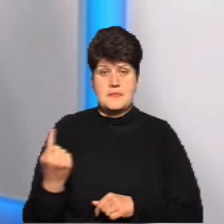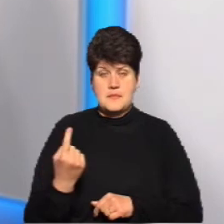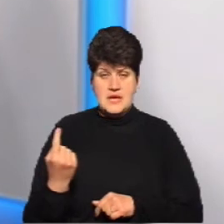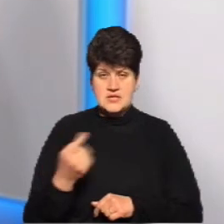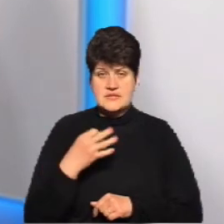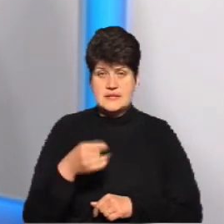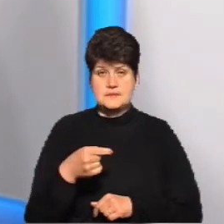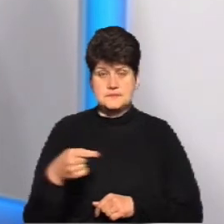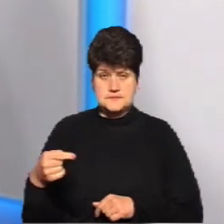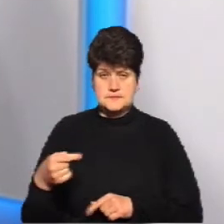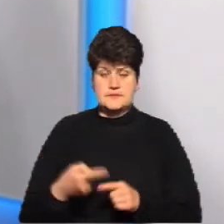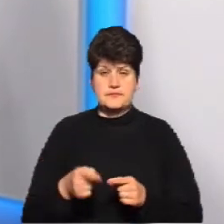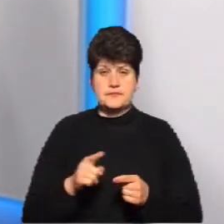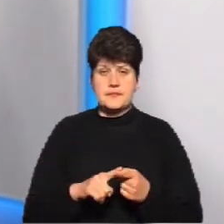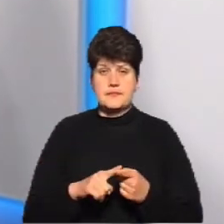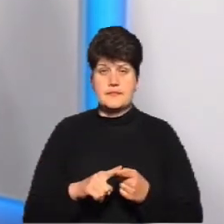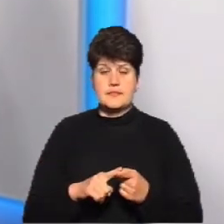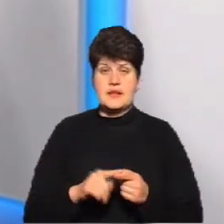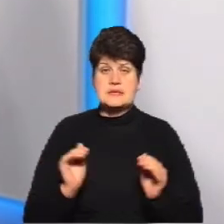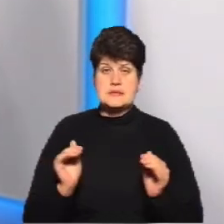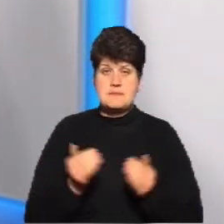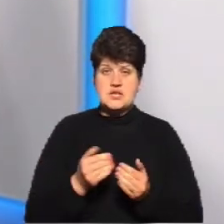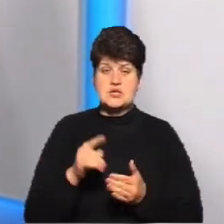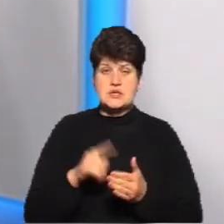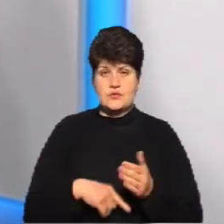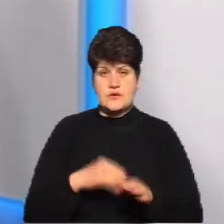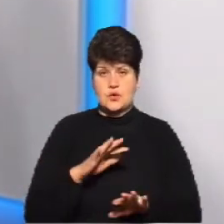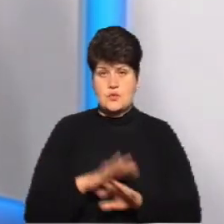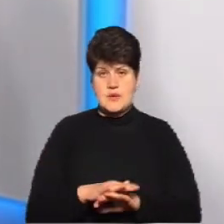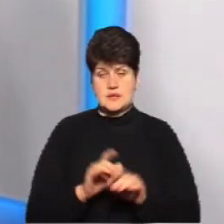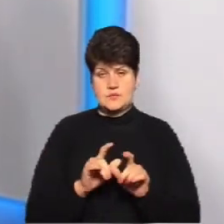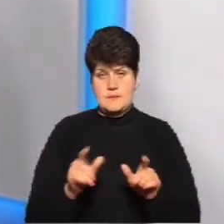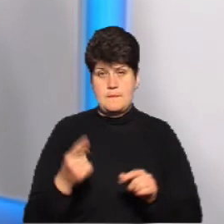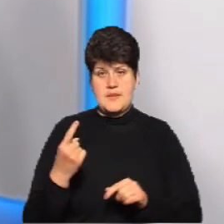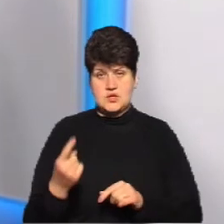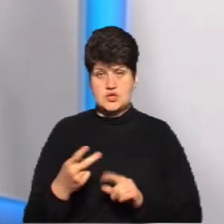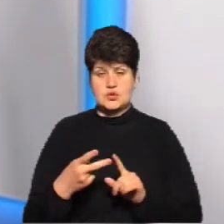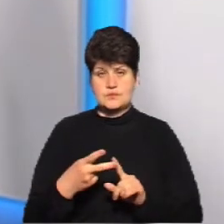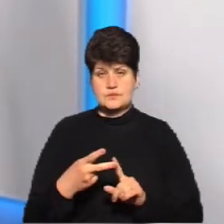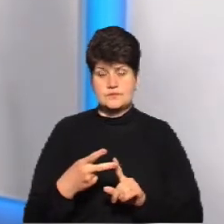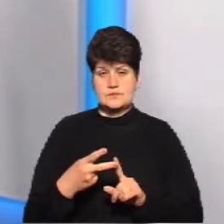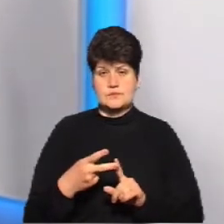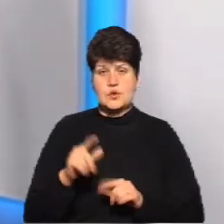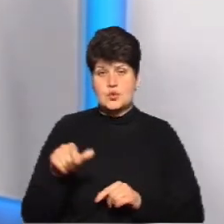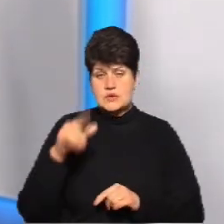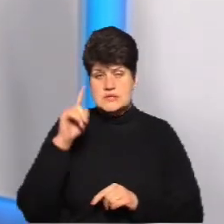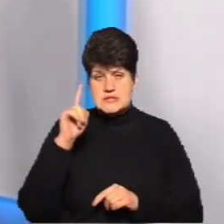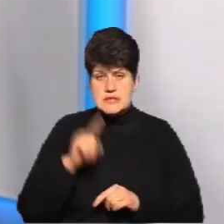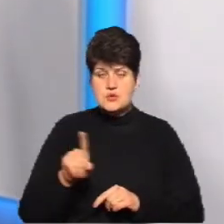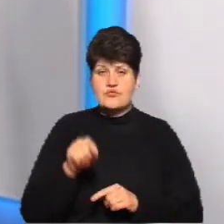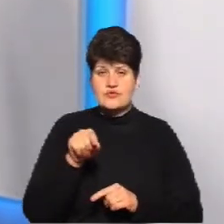це зменшиться довіра до банківських основ. Це перше. І люди, знаючи, що вони є в списку,